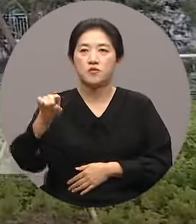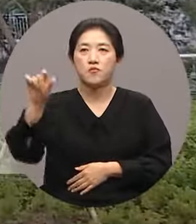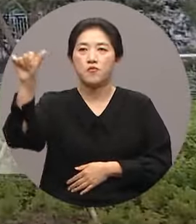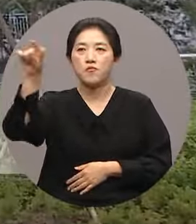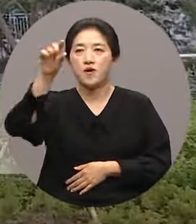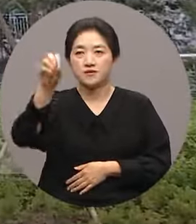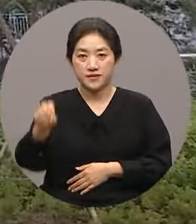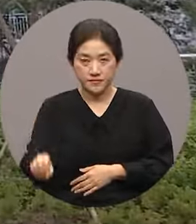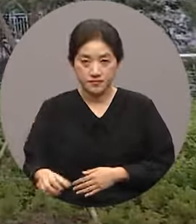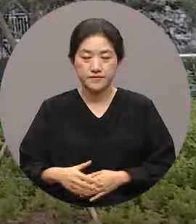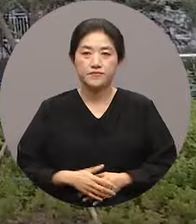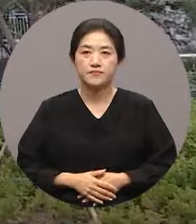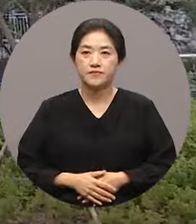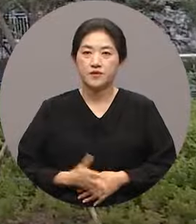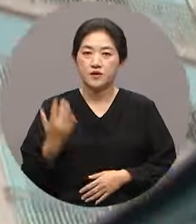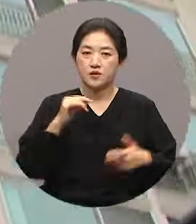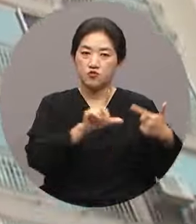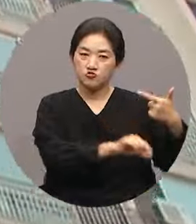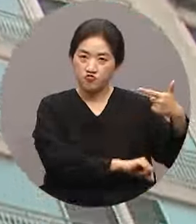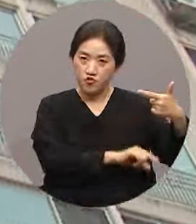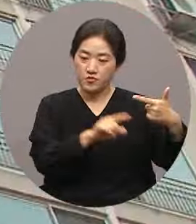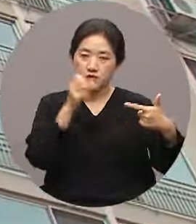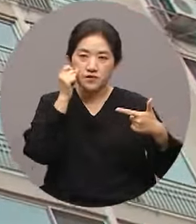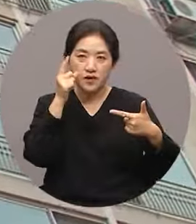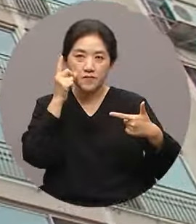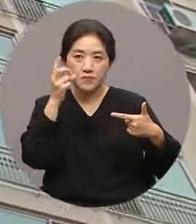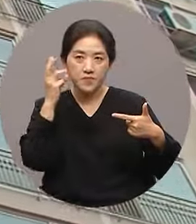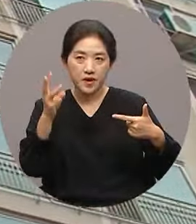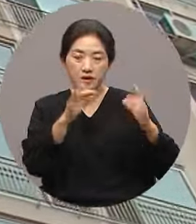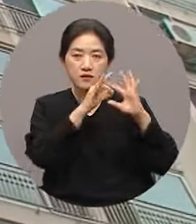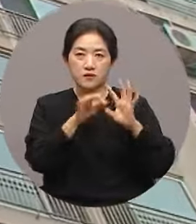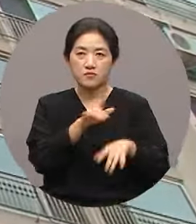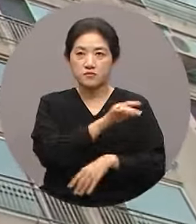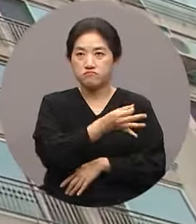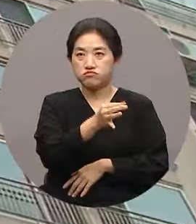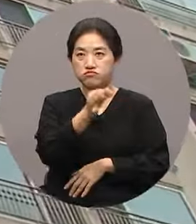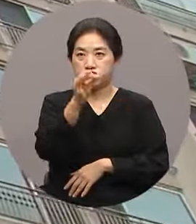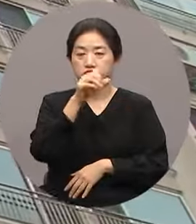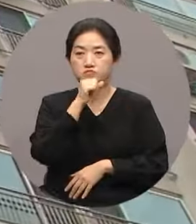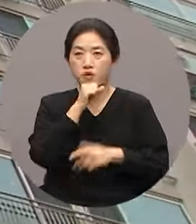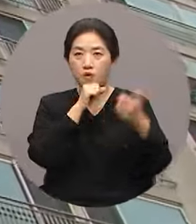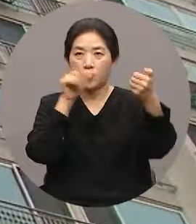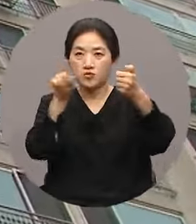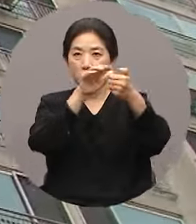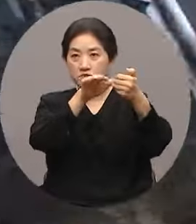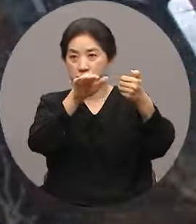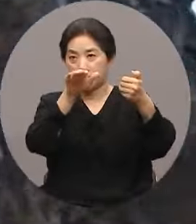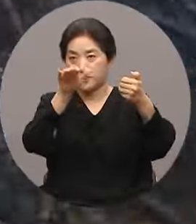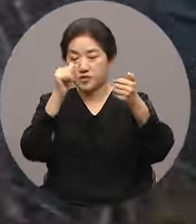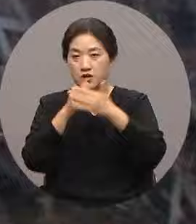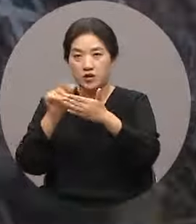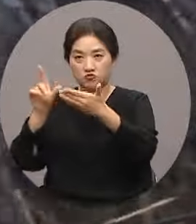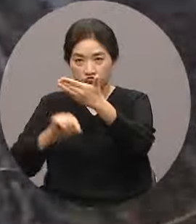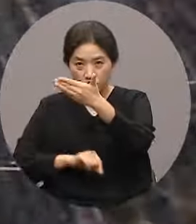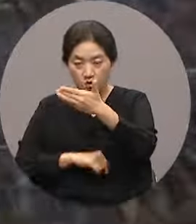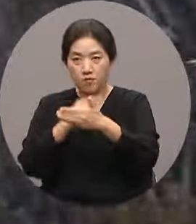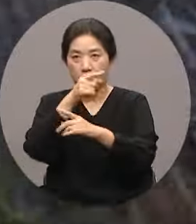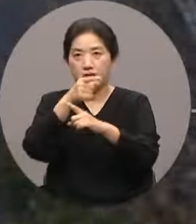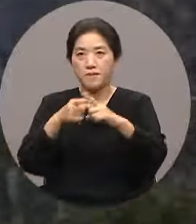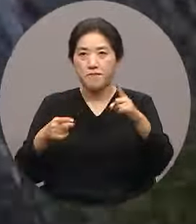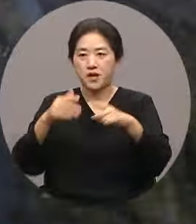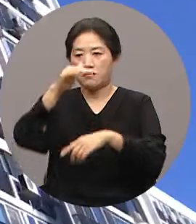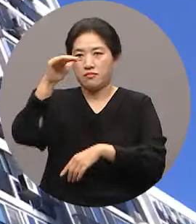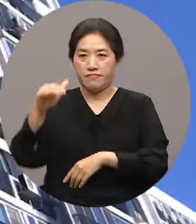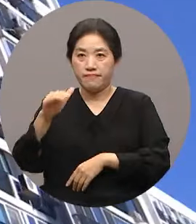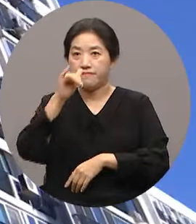48.5%로 나타났습니다. 지난 6월부터 3개월 연속 상승 거래 비중이 50%대였는데 9월 들어서는 절반을